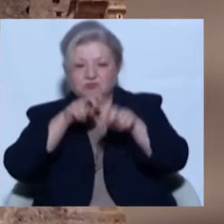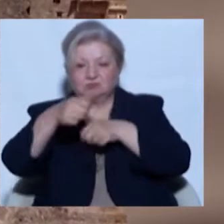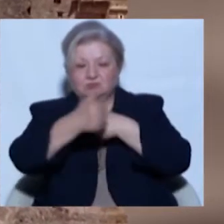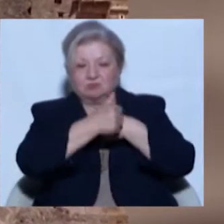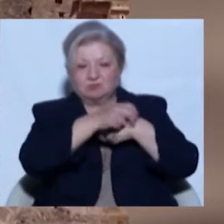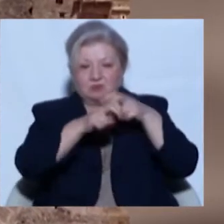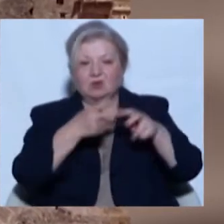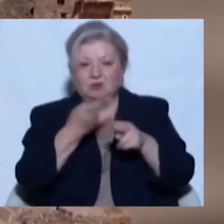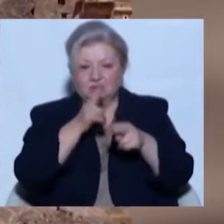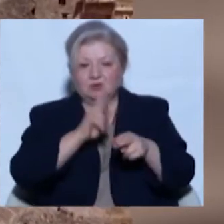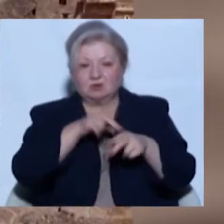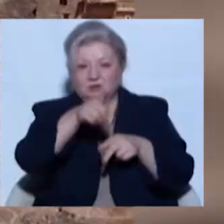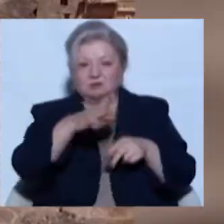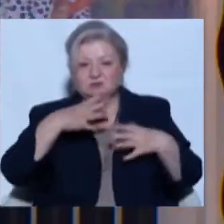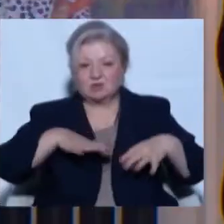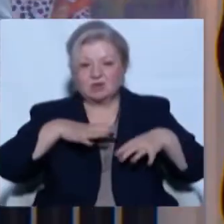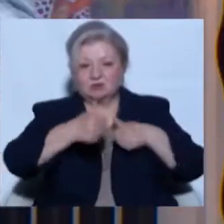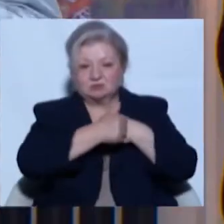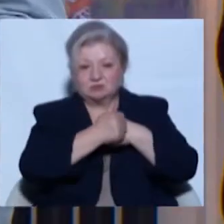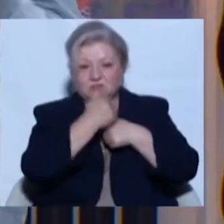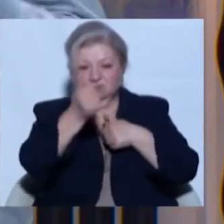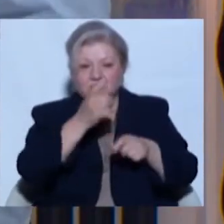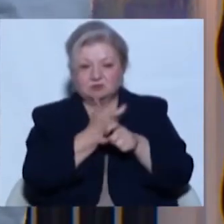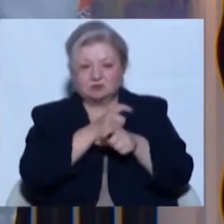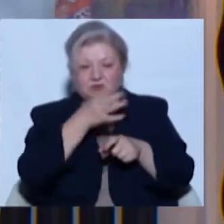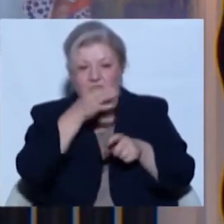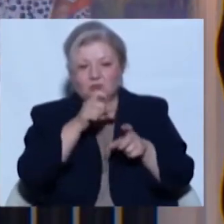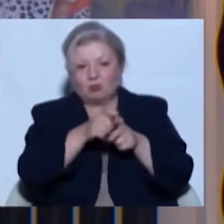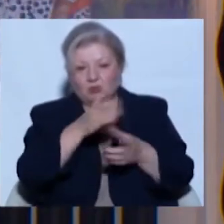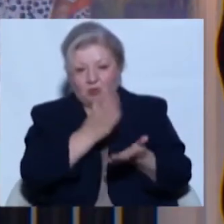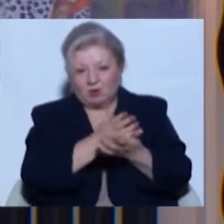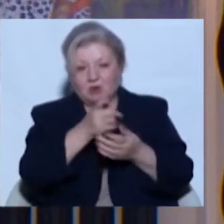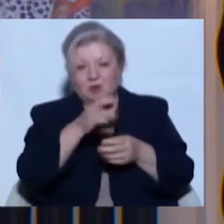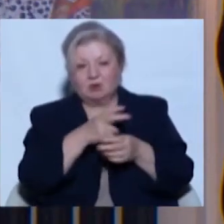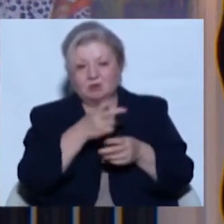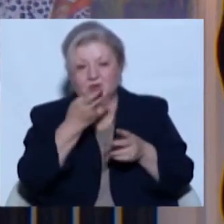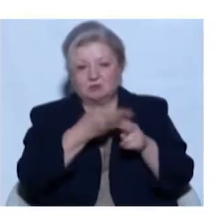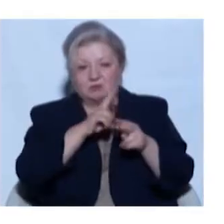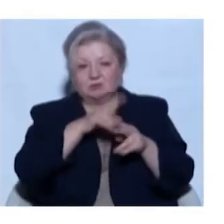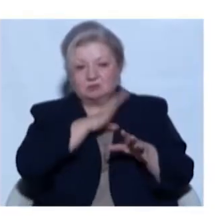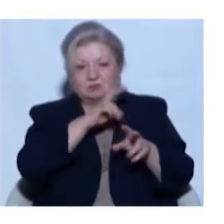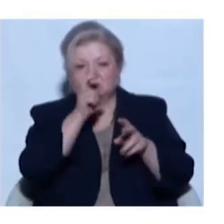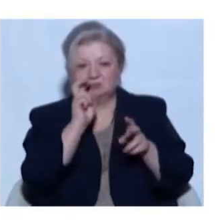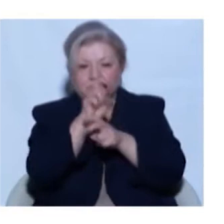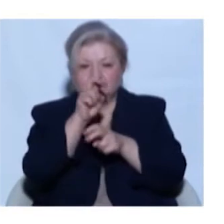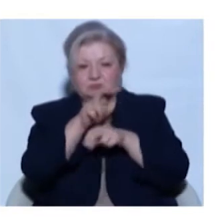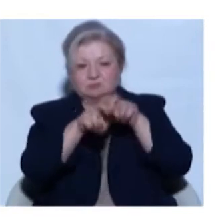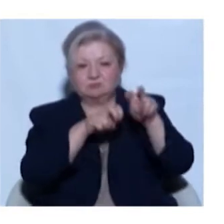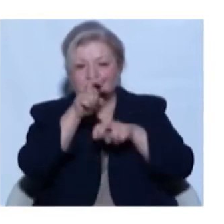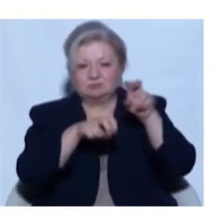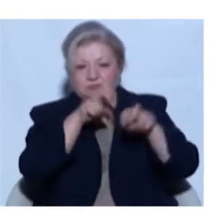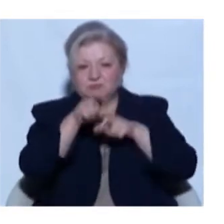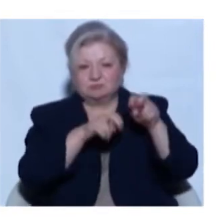მეზობელი საქართველო ბუნებრივია ამ მხრივ ძალიან საკუთ მიმზიდველი ლუკმა იყო და ბუნებრივია, რომ აი ეს განუწყვეტელი თარეში ქვეყანას